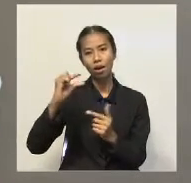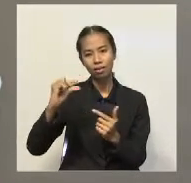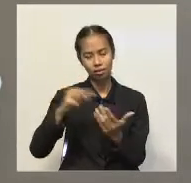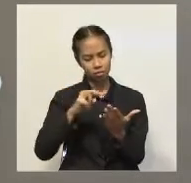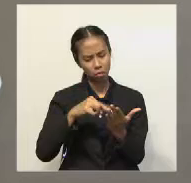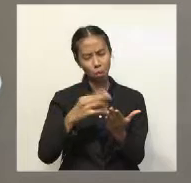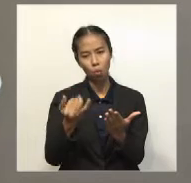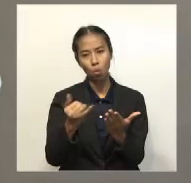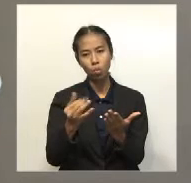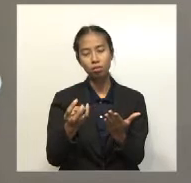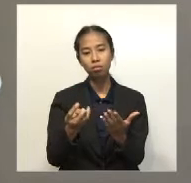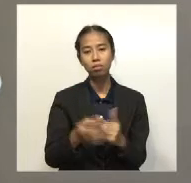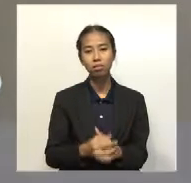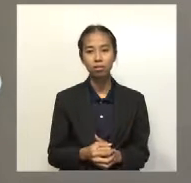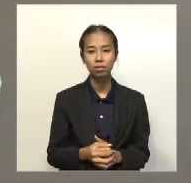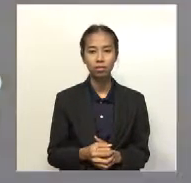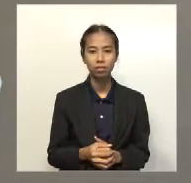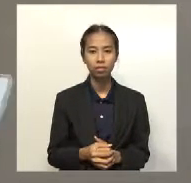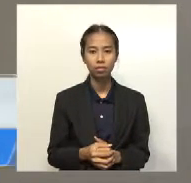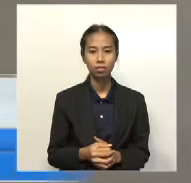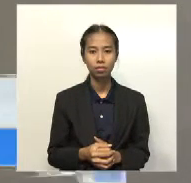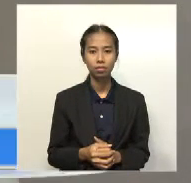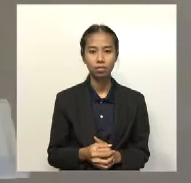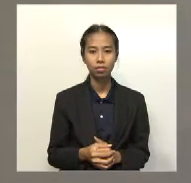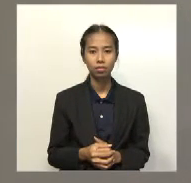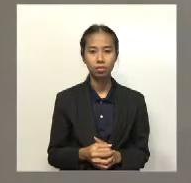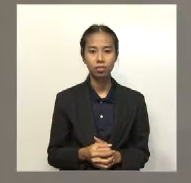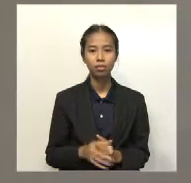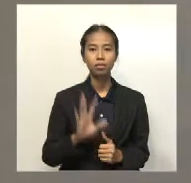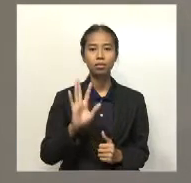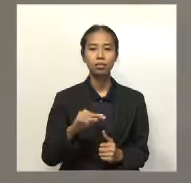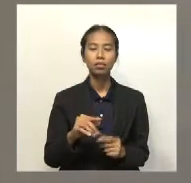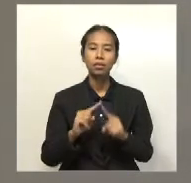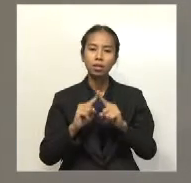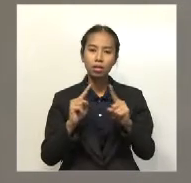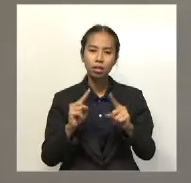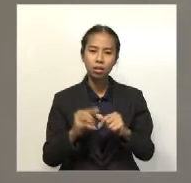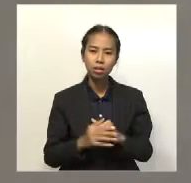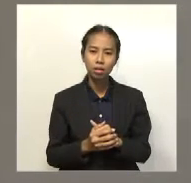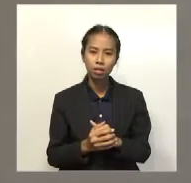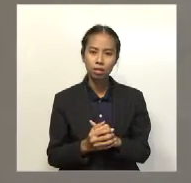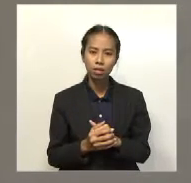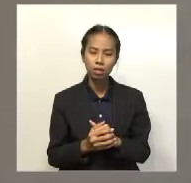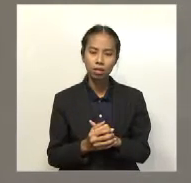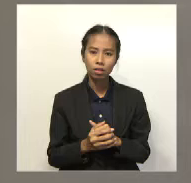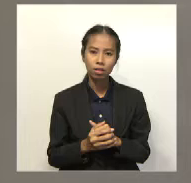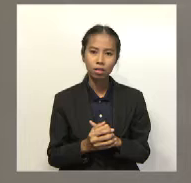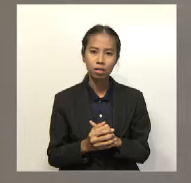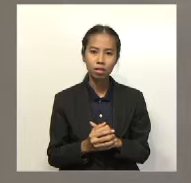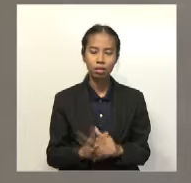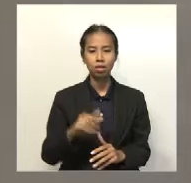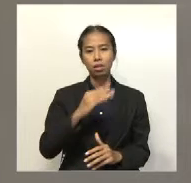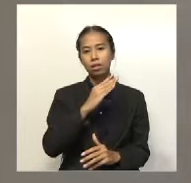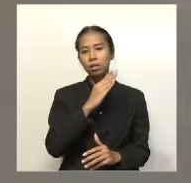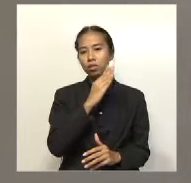นะอะไรว่าเราก็คิดระดับเลยไม่ใช่ว่าไปแบ่งคนทั้งนะเพียงแต่ว่าข้างล่างถ้าเราจะเขียนพูดใครเราไม่ควรใช้ค